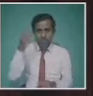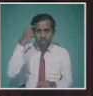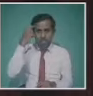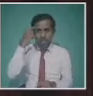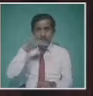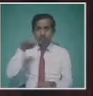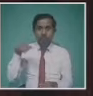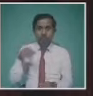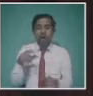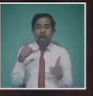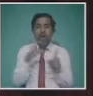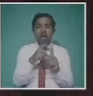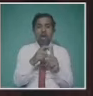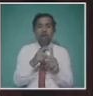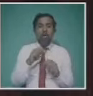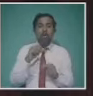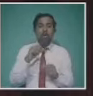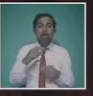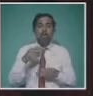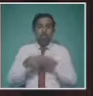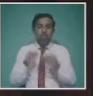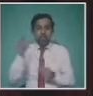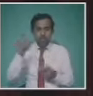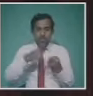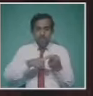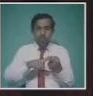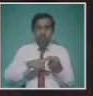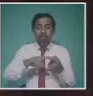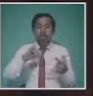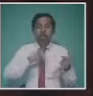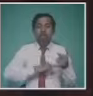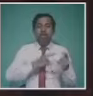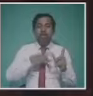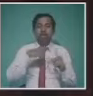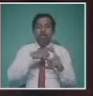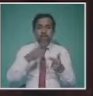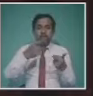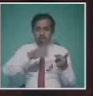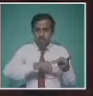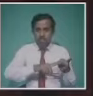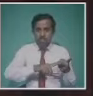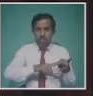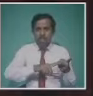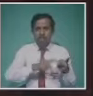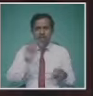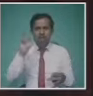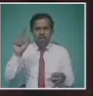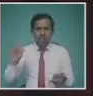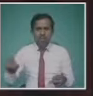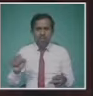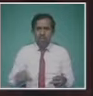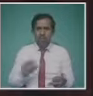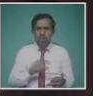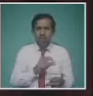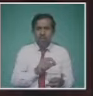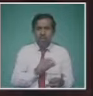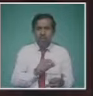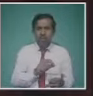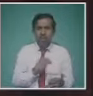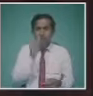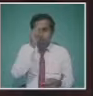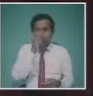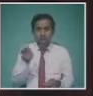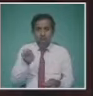ඔබතුමාගේ ප්‍රදේශයේ දඩුවම් මුදලාලි හැදුනා ඊට පස්සේ අර සක්විති කියලා කෙනෙක් හැදුනා ඊට පස්සේ එක එක නම් වලින් ඔවගේ තක්කඩි විදියට මුදල්